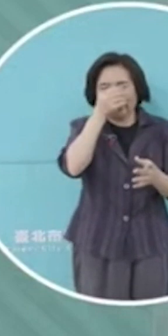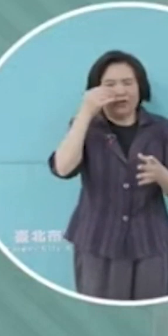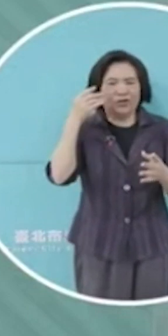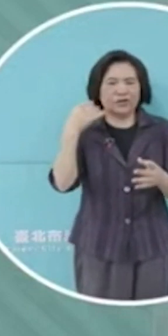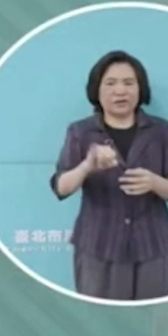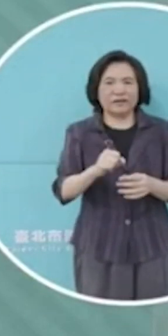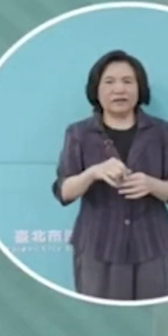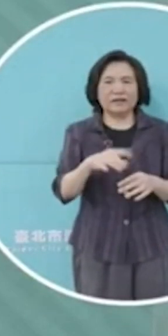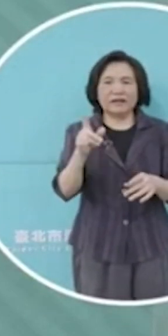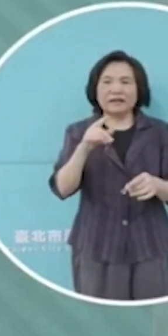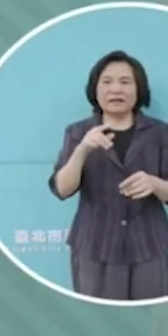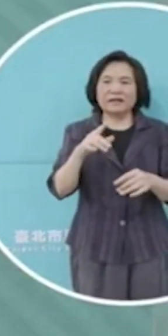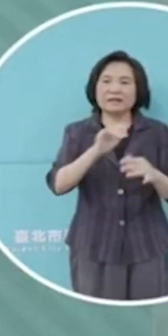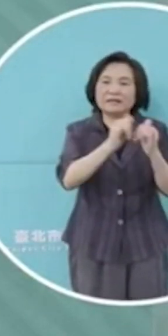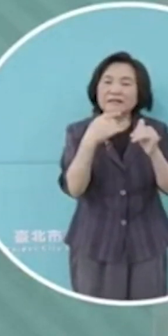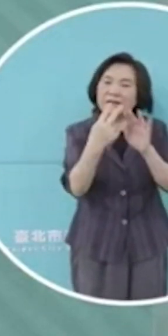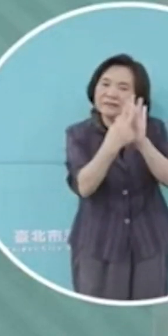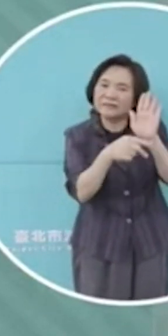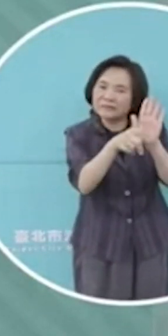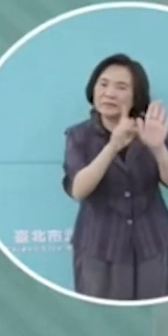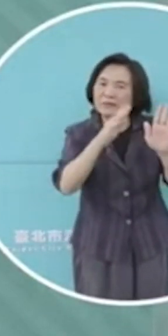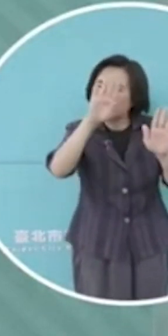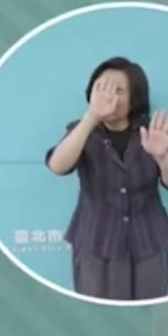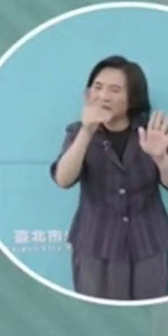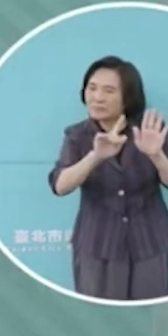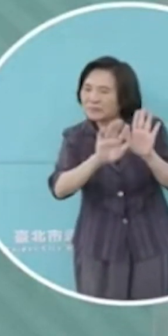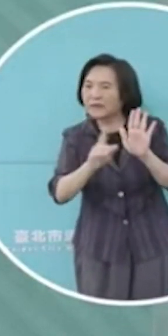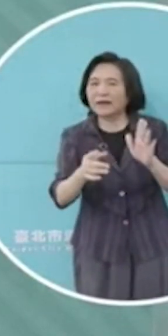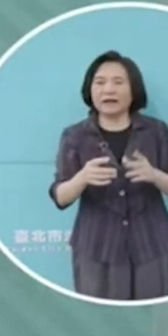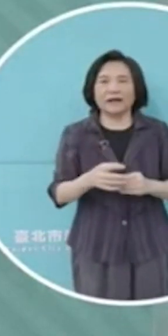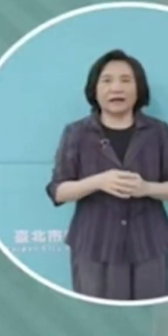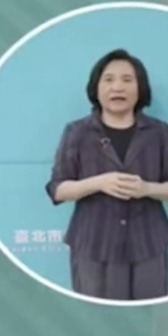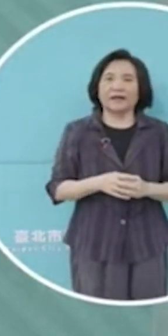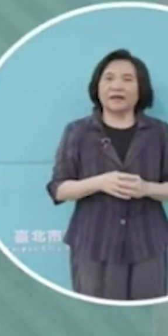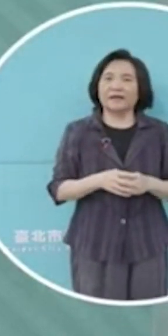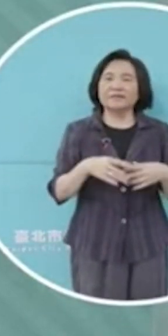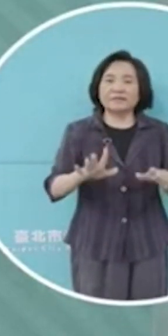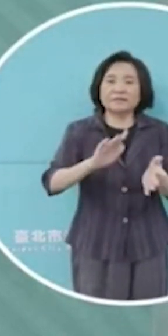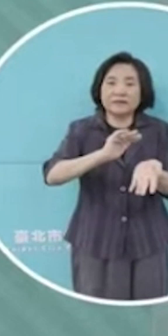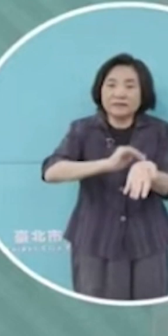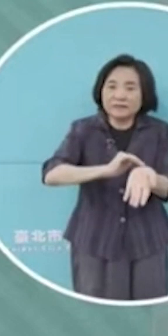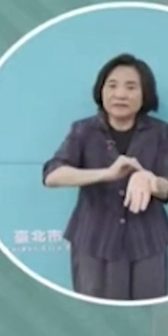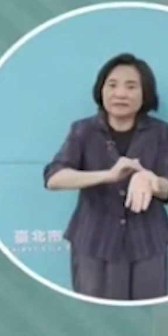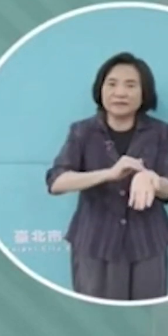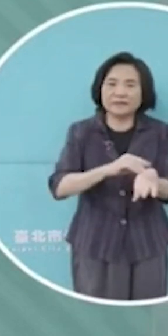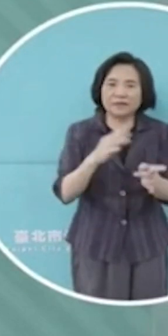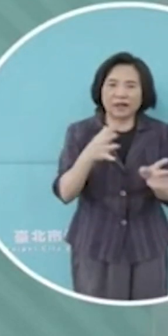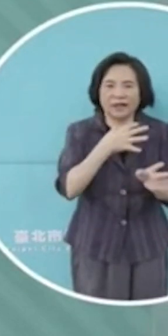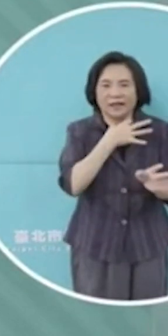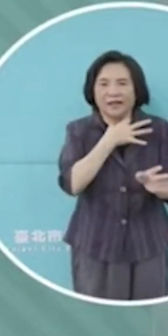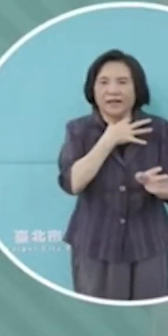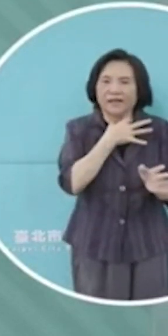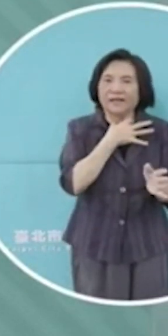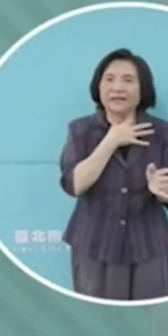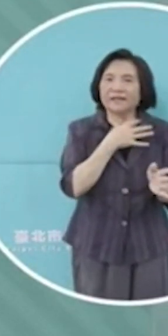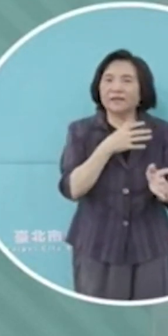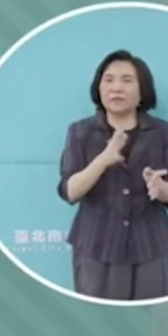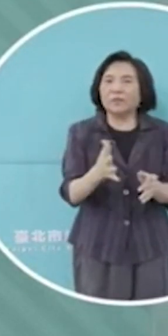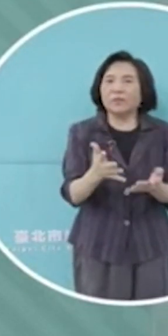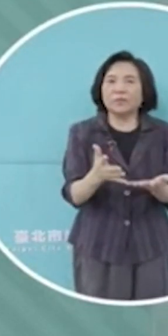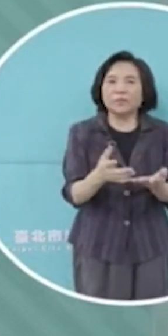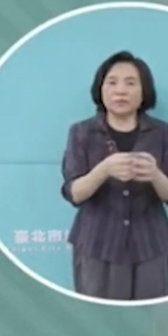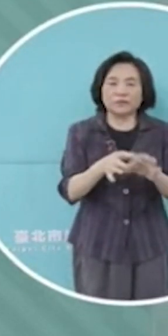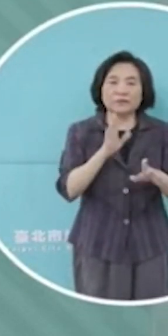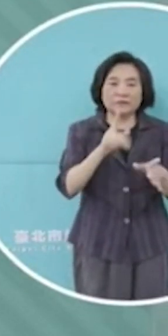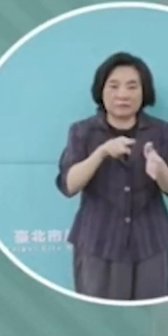这个市民解释，市民朋友解释说，为什么医疗会很紧绷呢？因为医疗哦，它要转换，你知道哦，整个